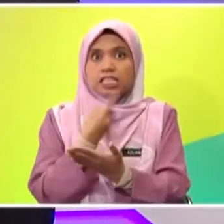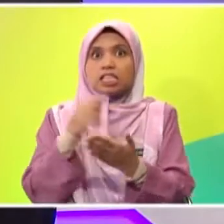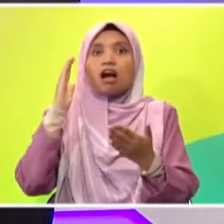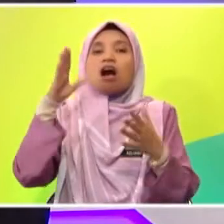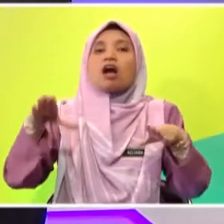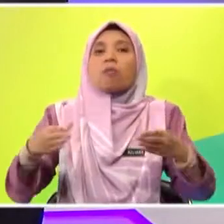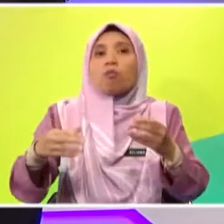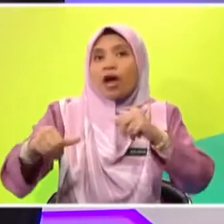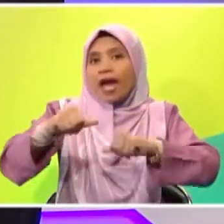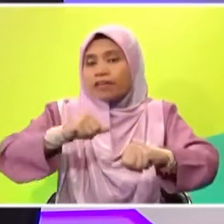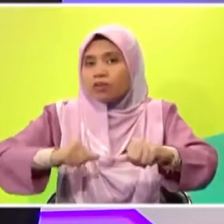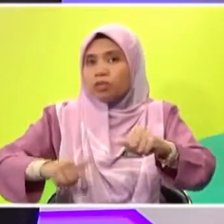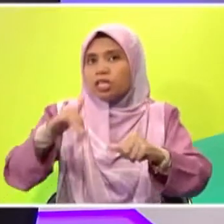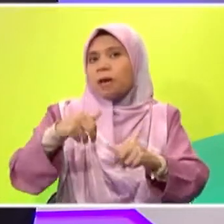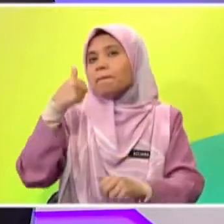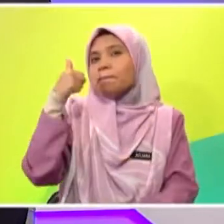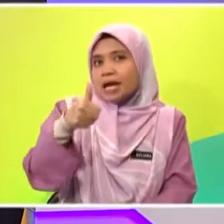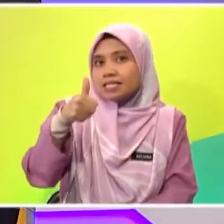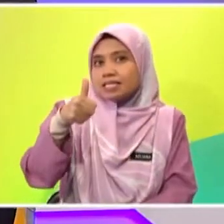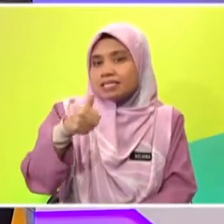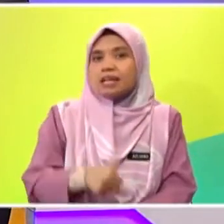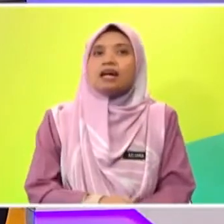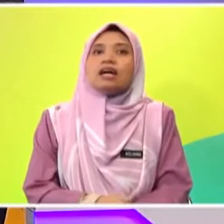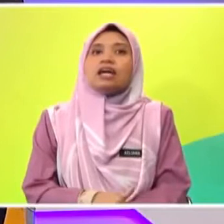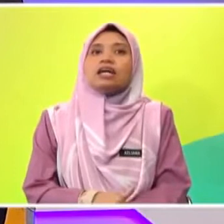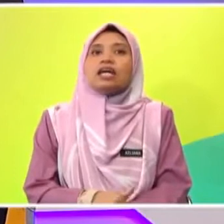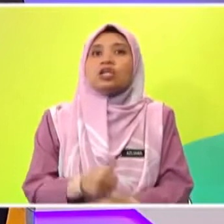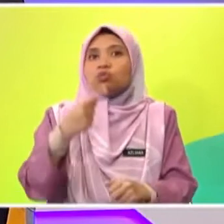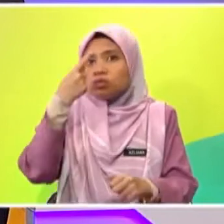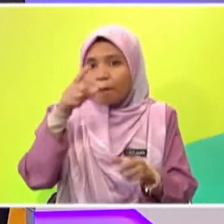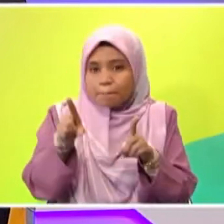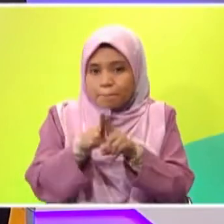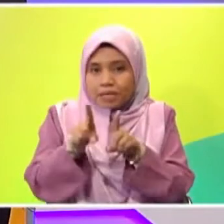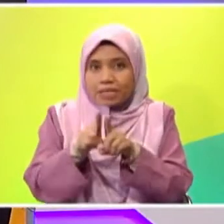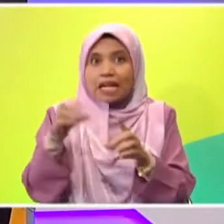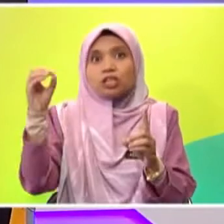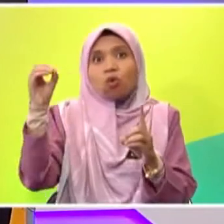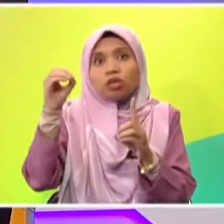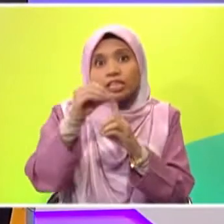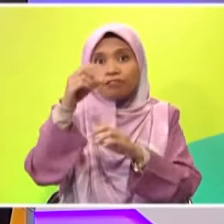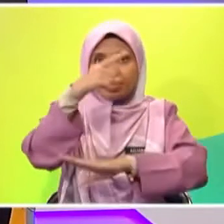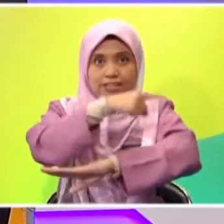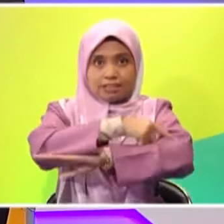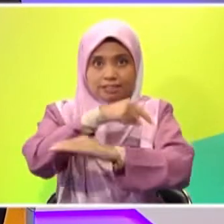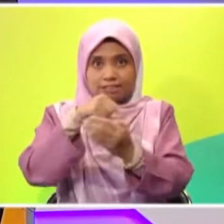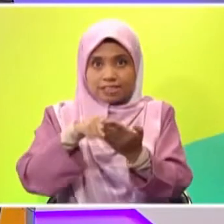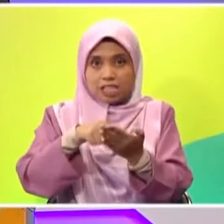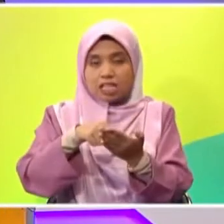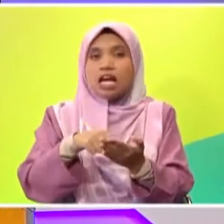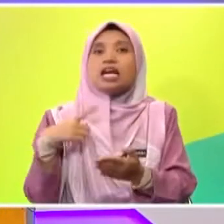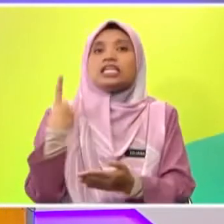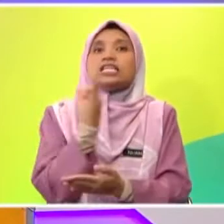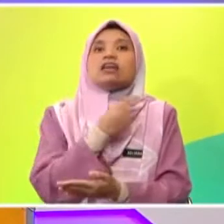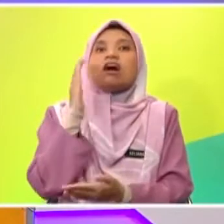Activity yang sangat menarik ah seandainya pepatah dengan objektif dan pembagian kita pada hari ini yaitu kita akan